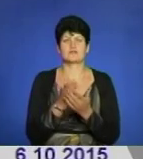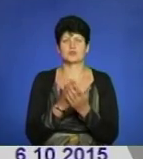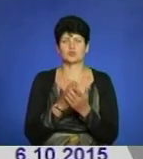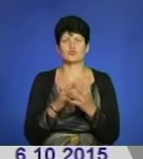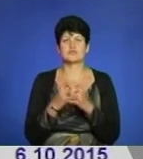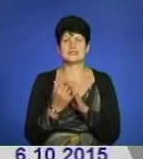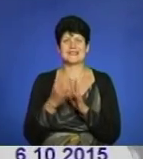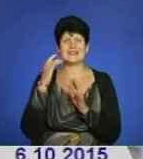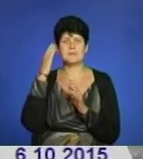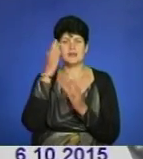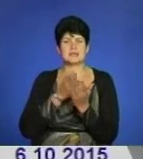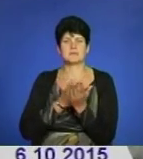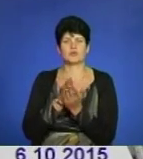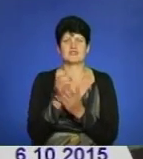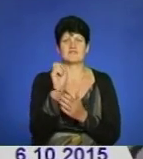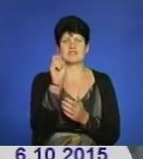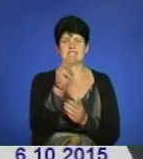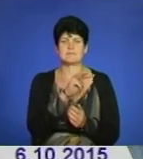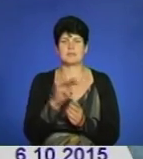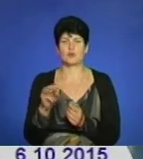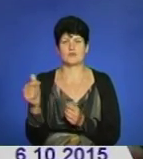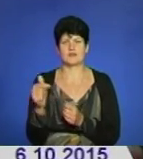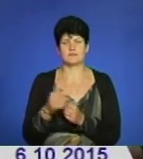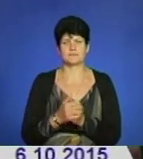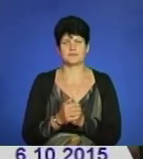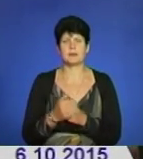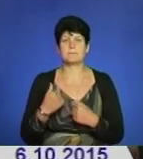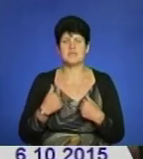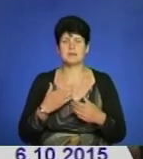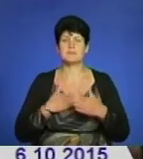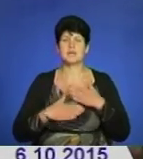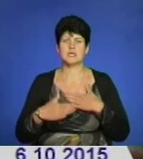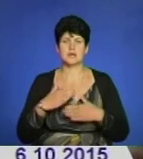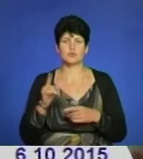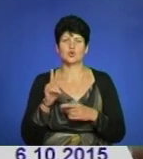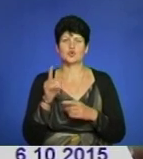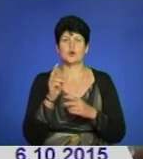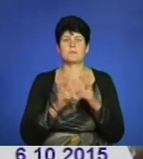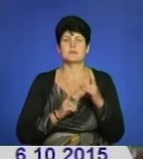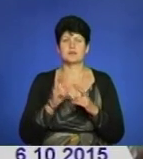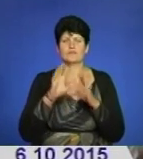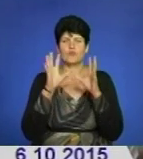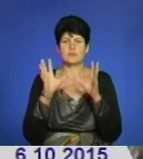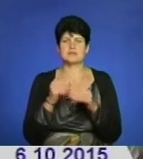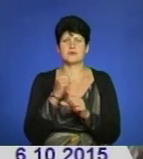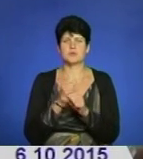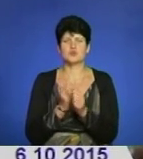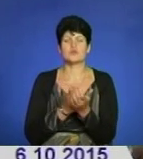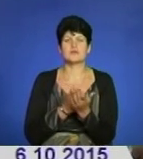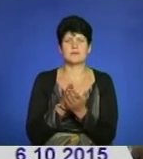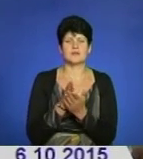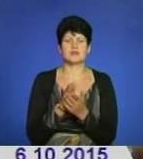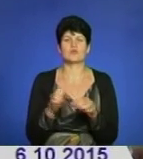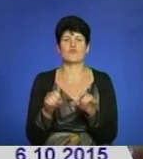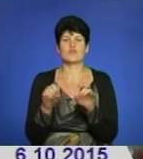селах «Мрія» спрямує 12 мільйонів гривень. Мені приємно, що підприємство, в принципі, працює в напрямку вирішення